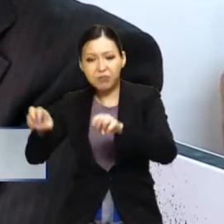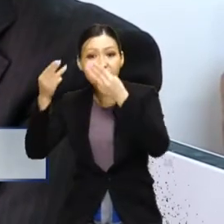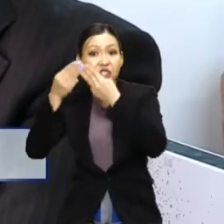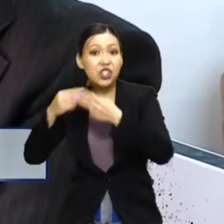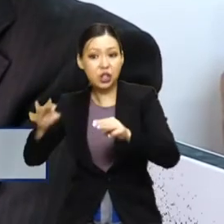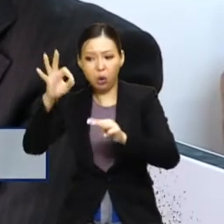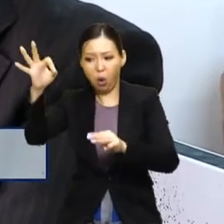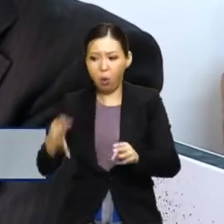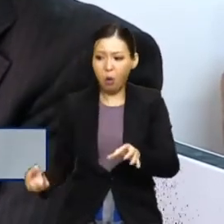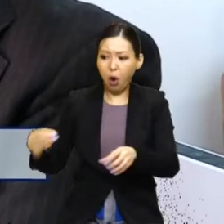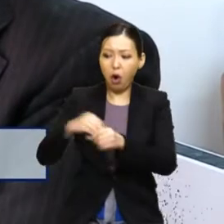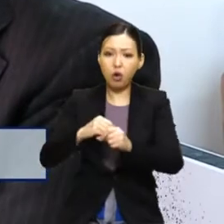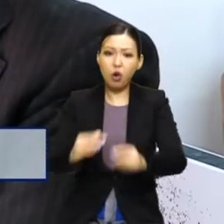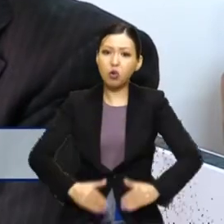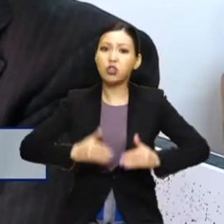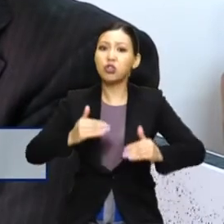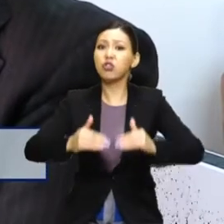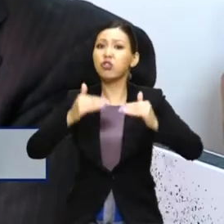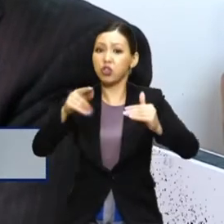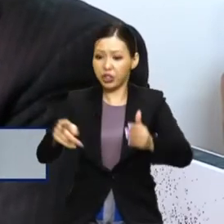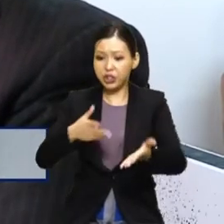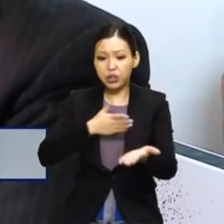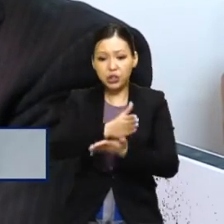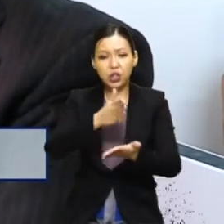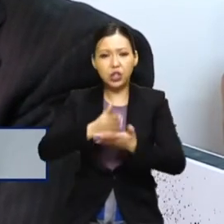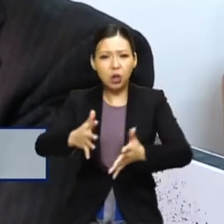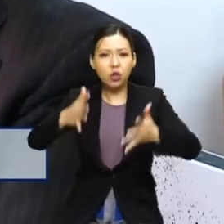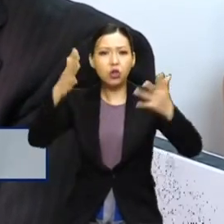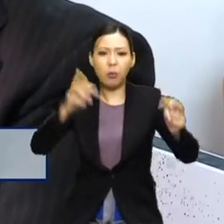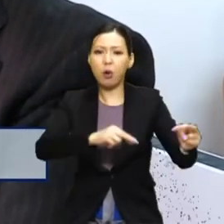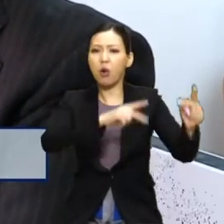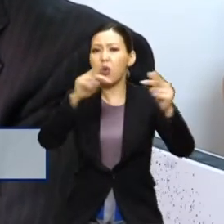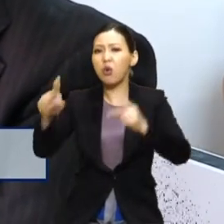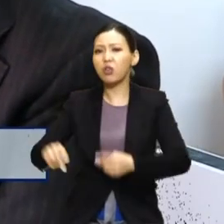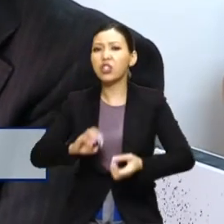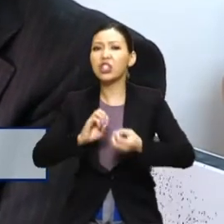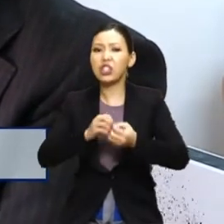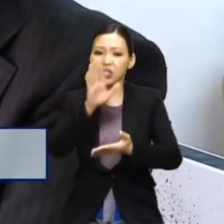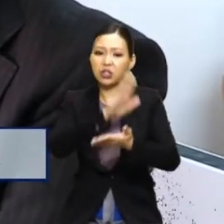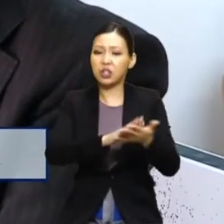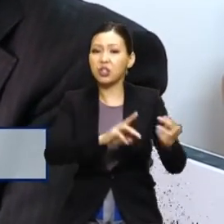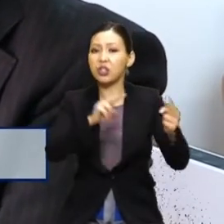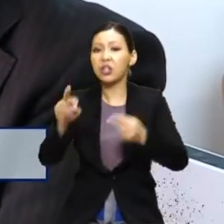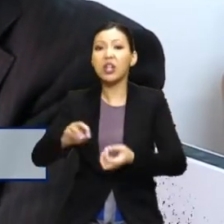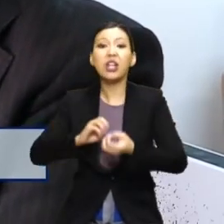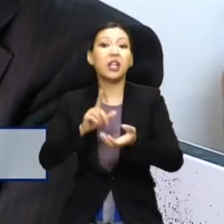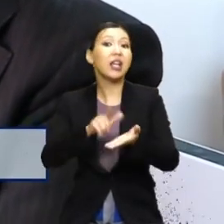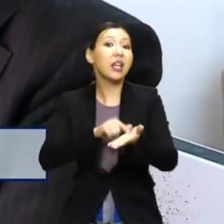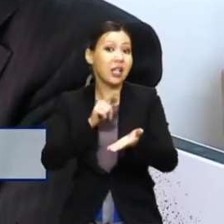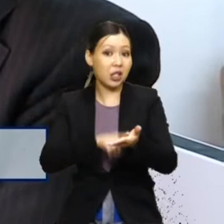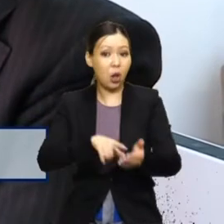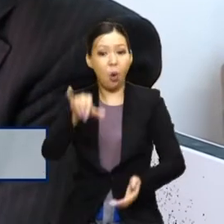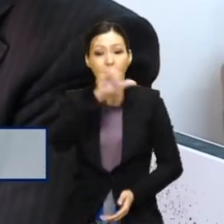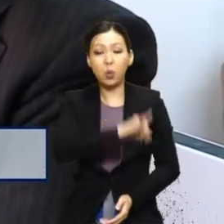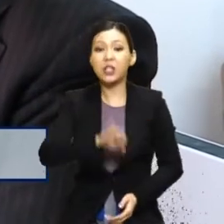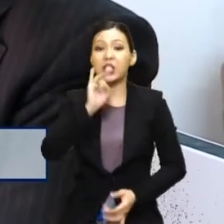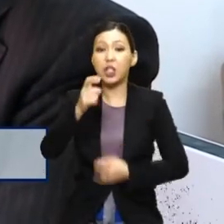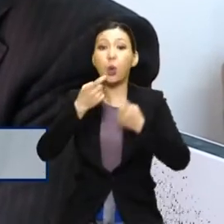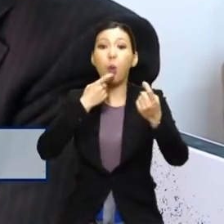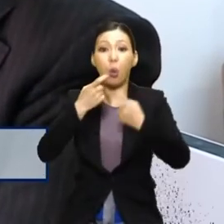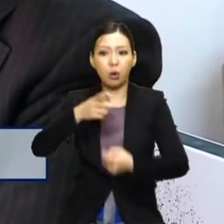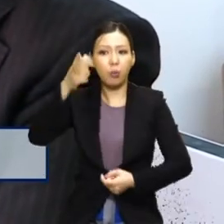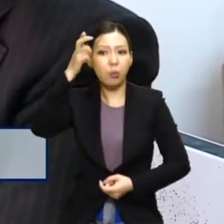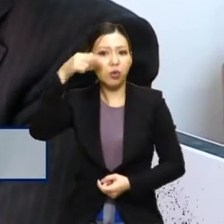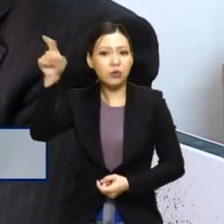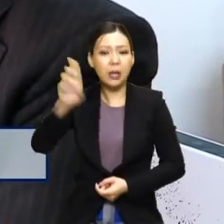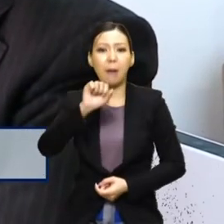хувь нэмрийг эсгэх энэ чиглэлд бол томоохон өөрчлөлт шинжилт хийх шаардлагатай байна. Тэгээ энэ үднээс бол өнөөдөр бол улсын хурал дээр боловсролын